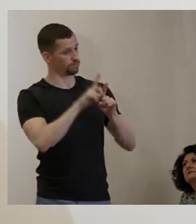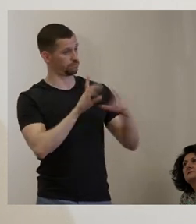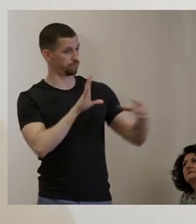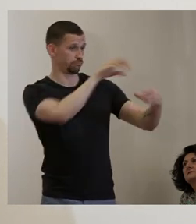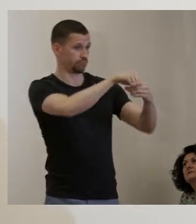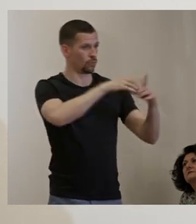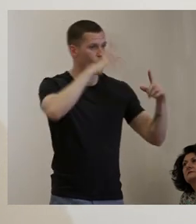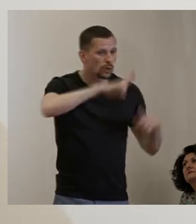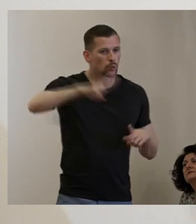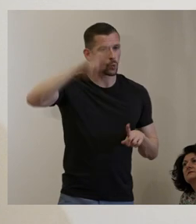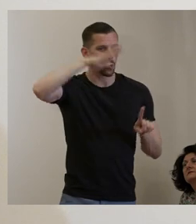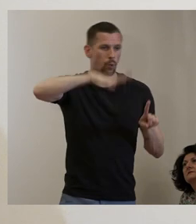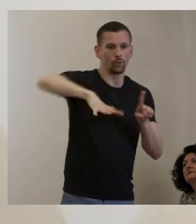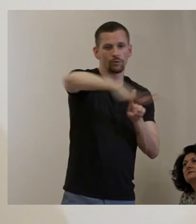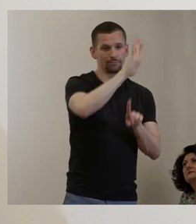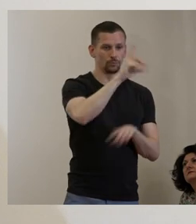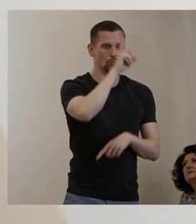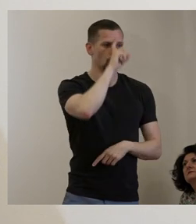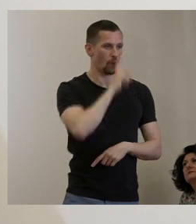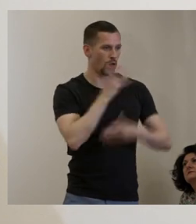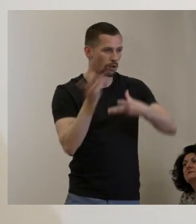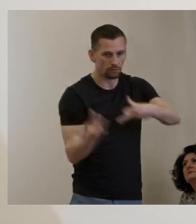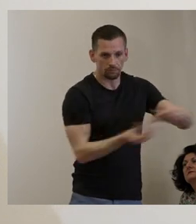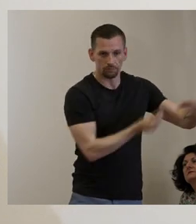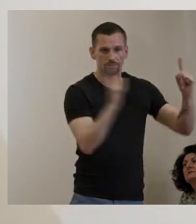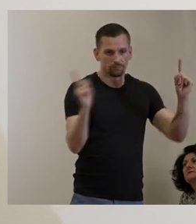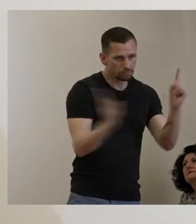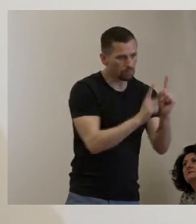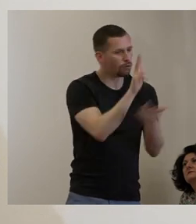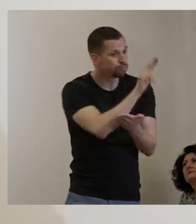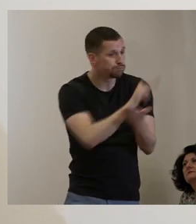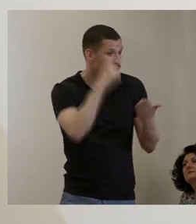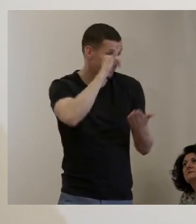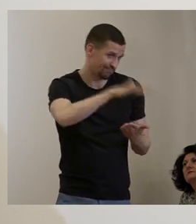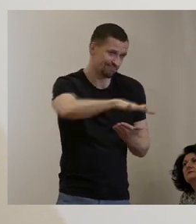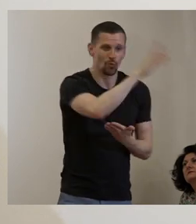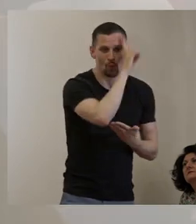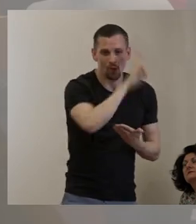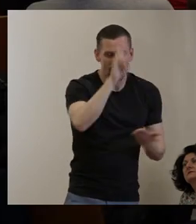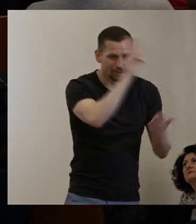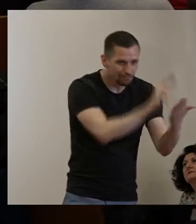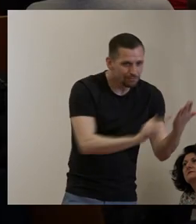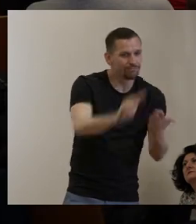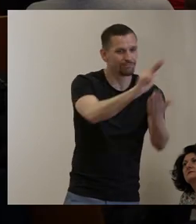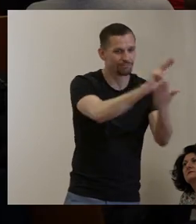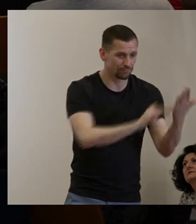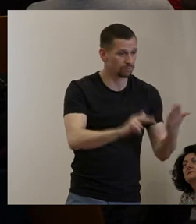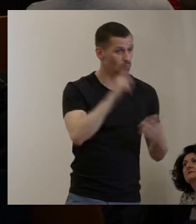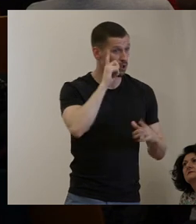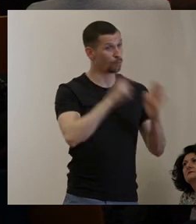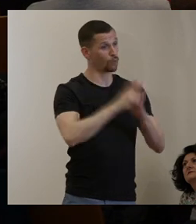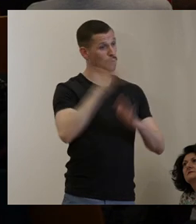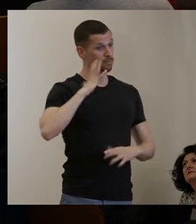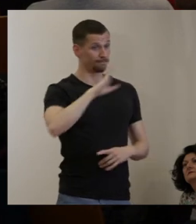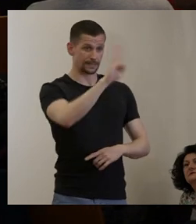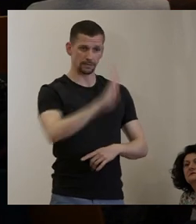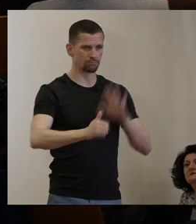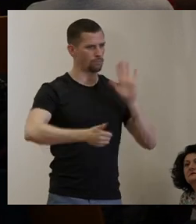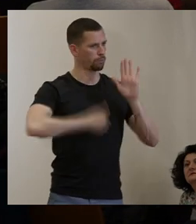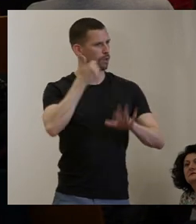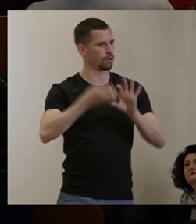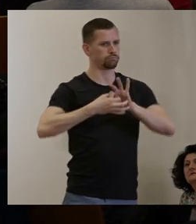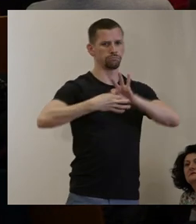fils du roi du Portugal proclame l'indépendance du Brésil et se déclare empereur du Brésil, alors que son père est resté roi du